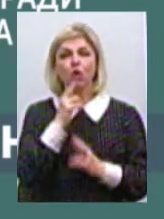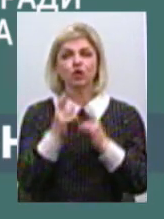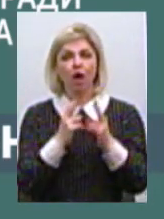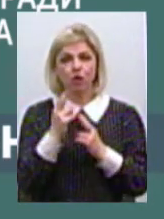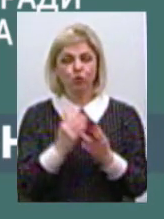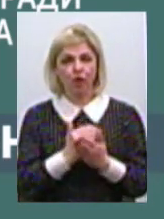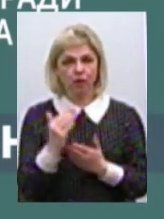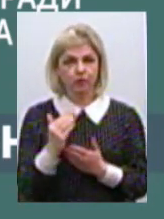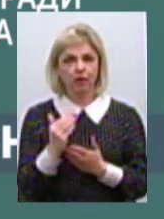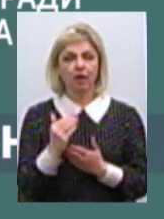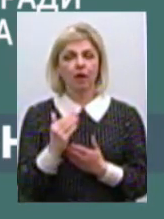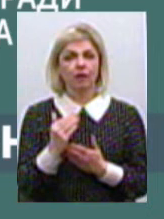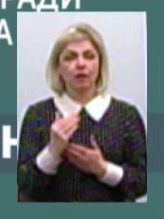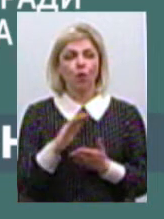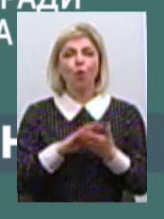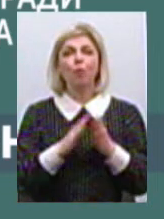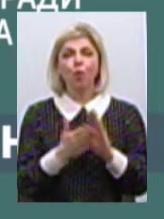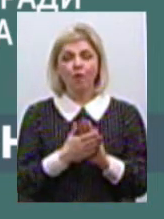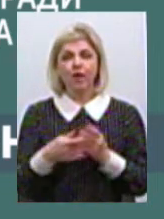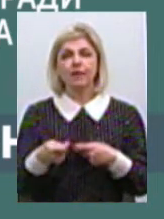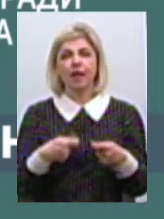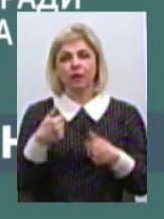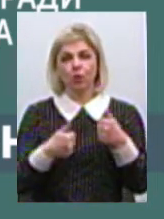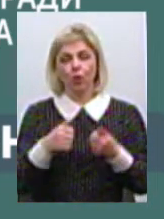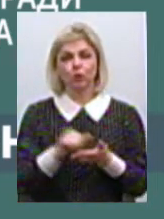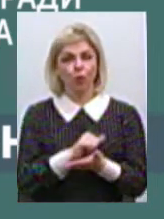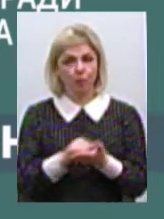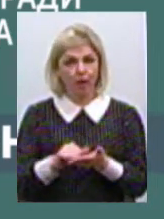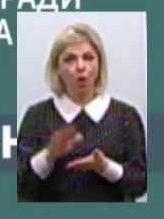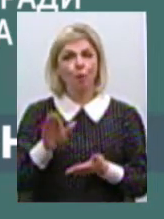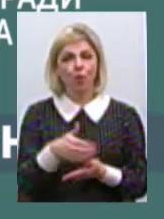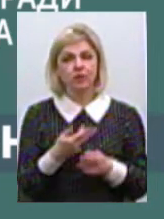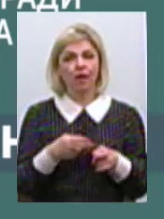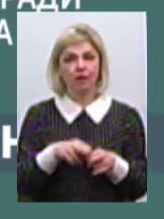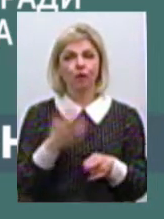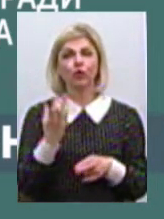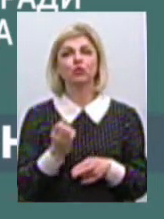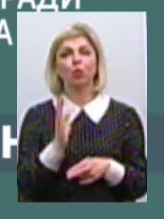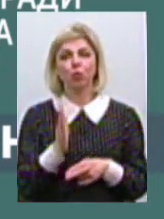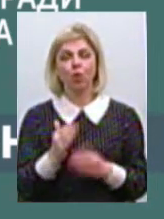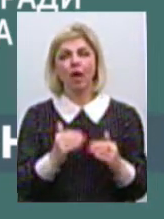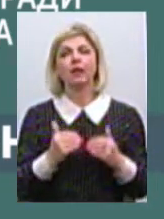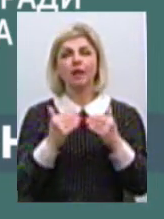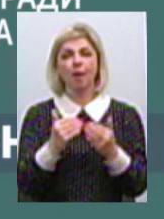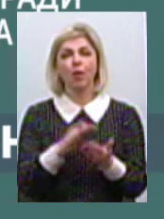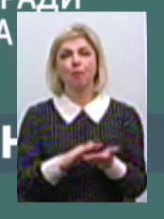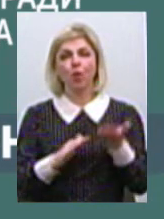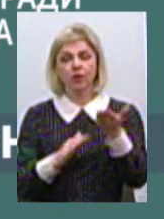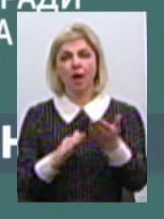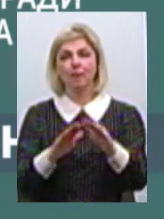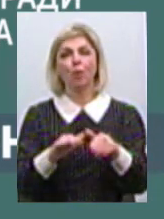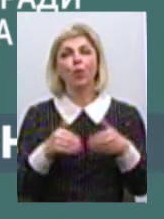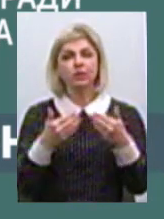оскаржувалися умови тендерної документації. Після цього ще буде етап подачі